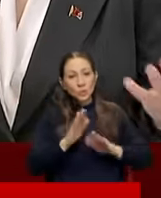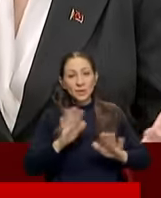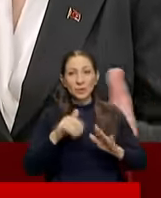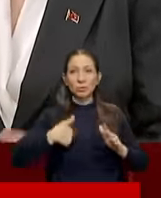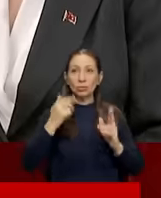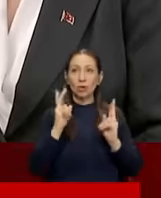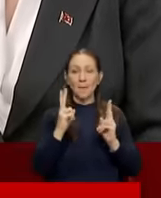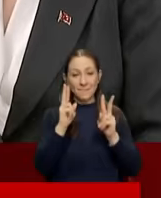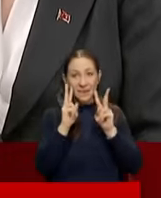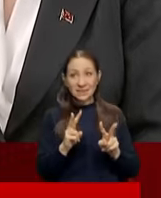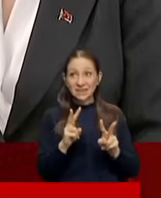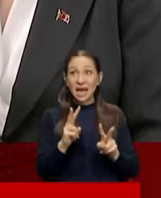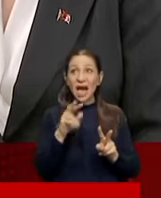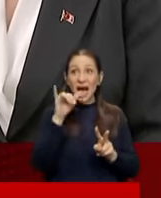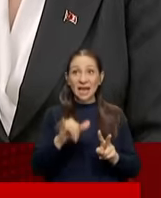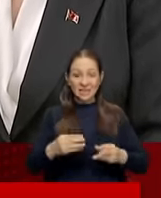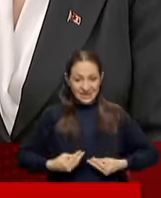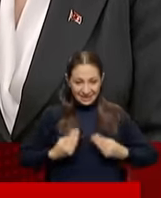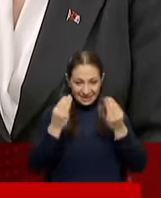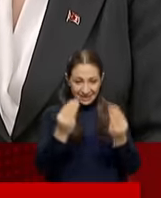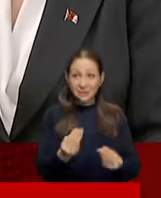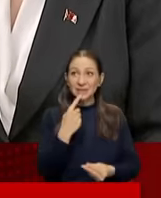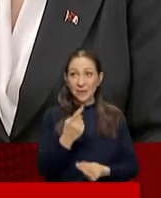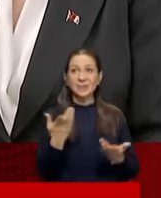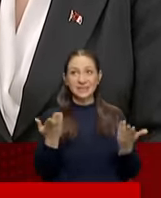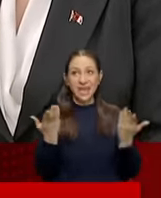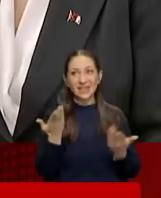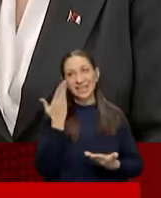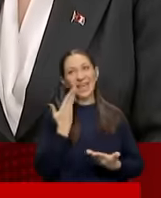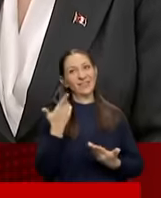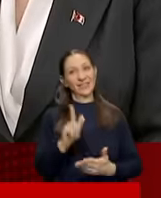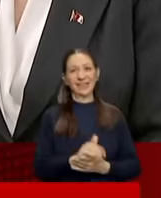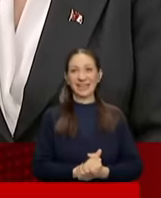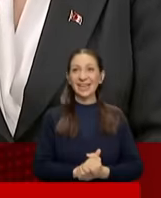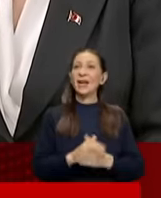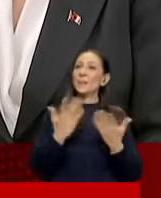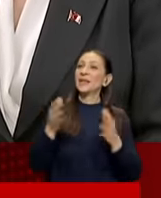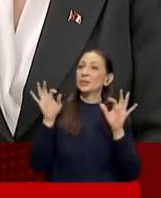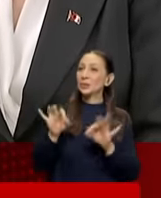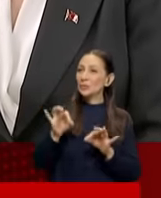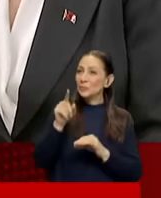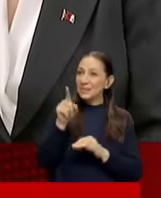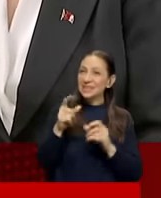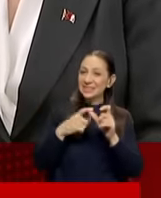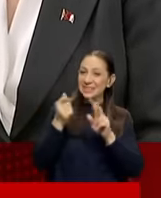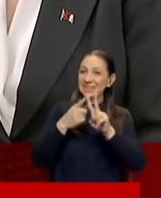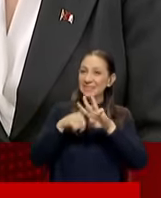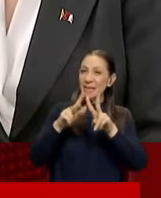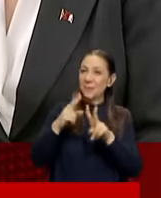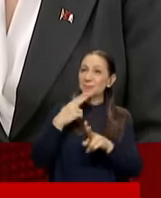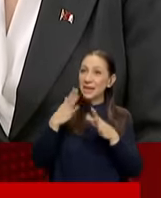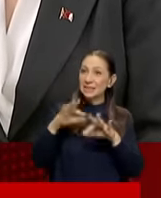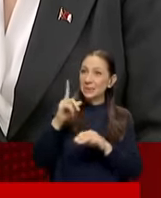Normal baktığınızda hakkın teslimi de diyebiliriz Evet keyifli Peki şimdi Eee Sinem hanım bizim